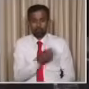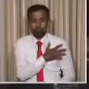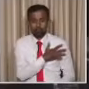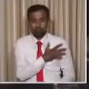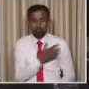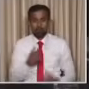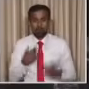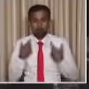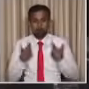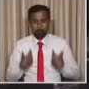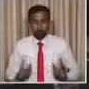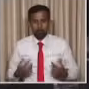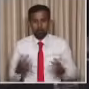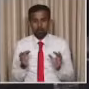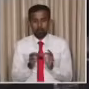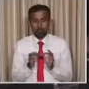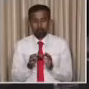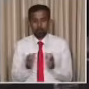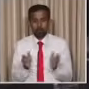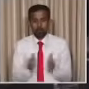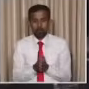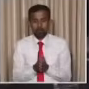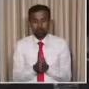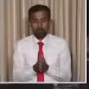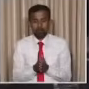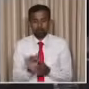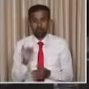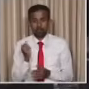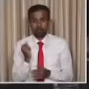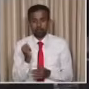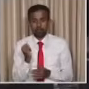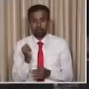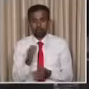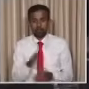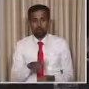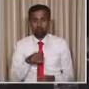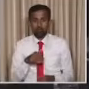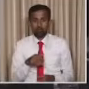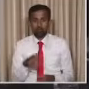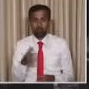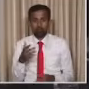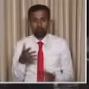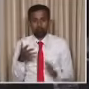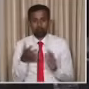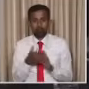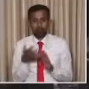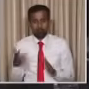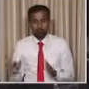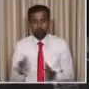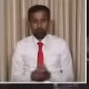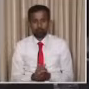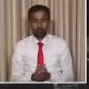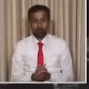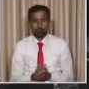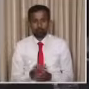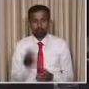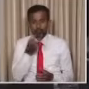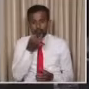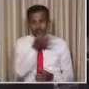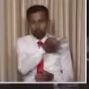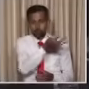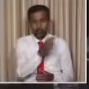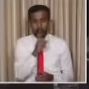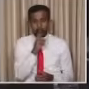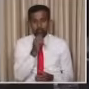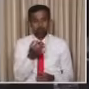राजपक्ष महिंद राजपक्ष बेसिल राजपक्ष एतुलु निलधारींव प्रधान वगे उत्तरकारु कल्ला तीयन मे पेमिनील मे